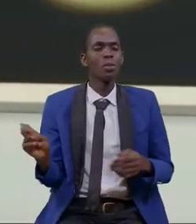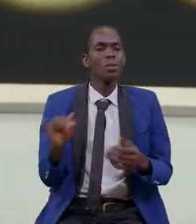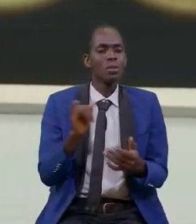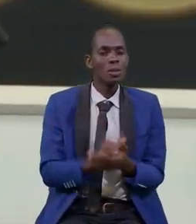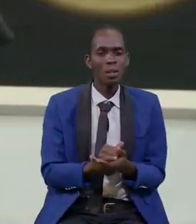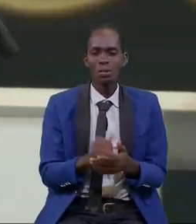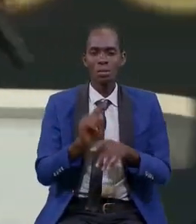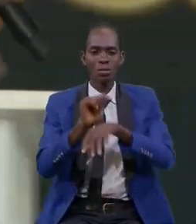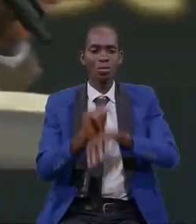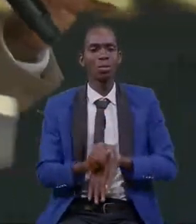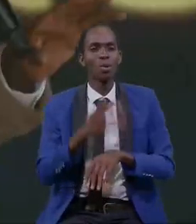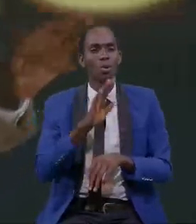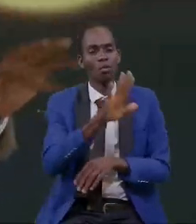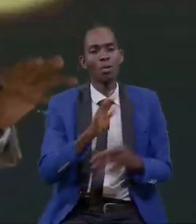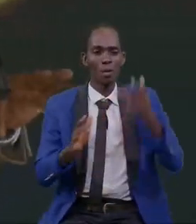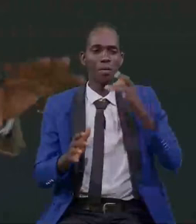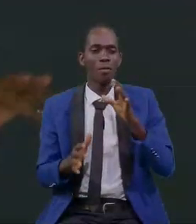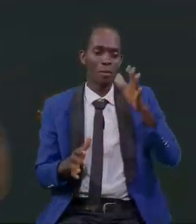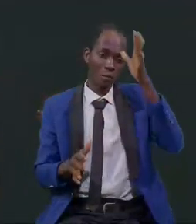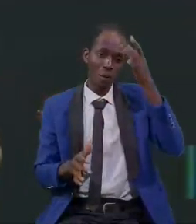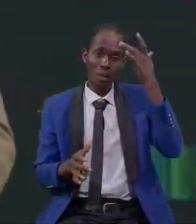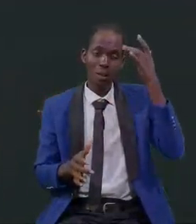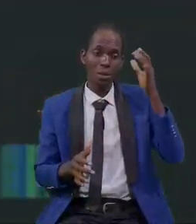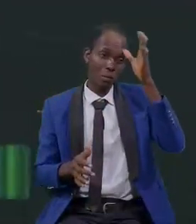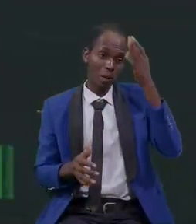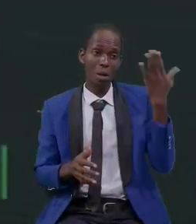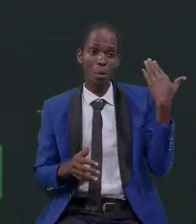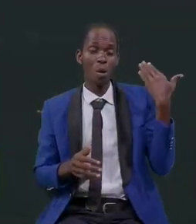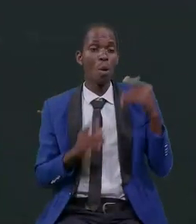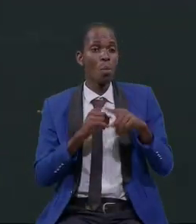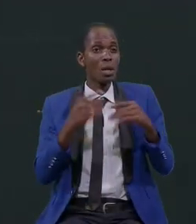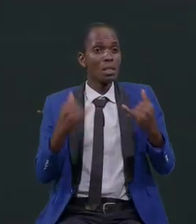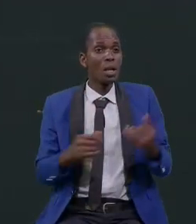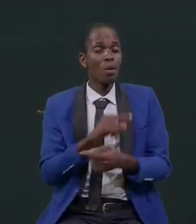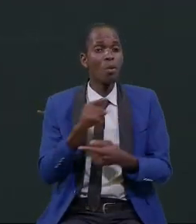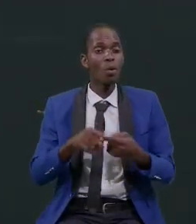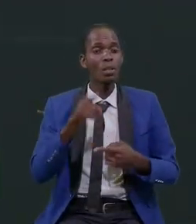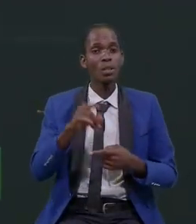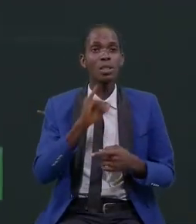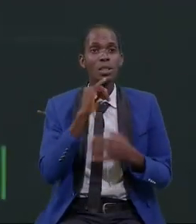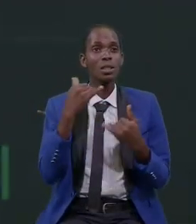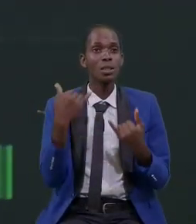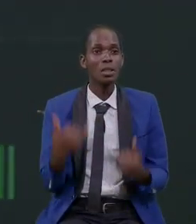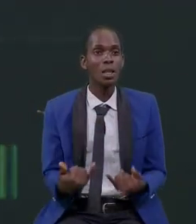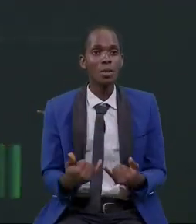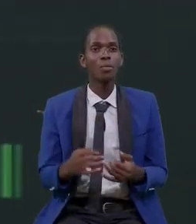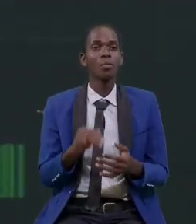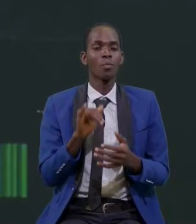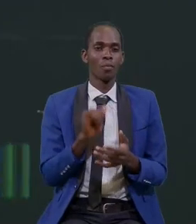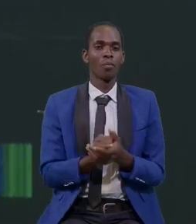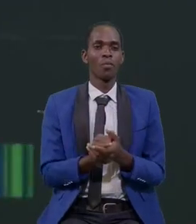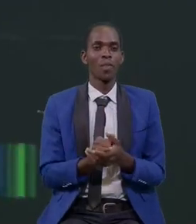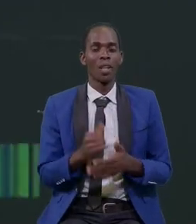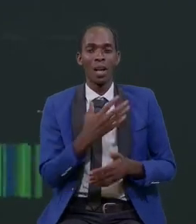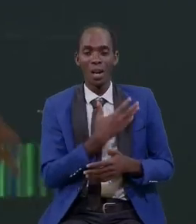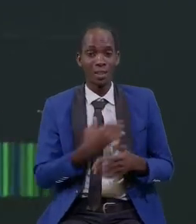quand il est né de nouveau, il était toujours zélé parce qu'il a été purifié. Il est zélé